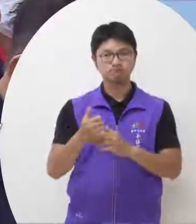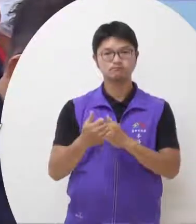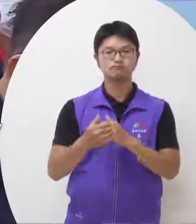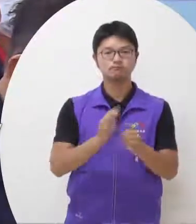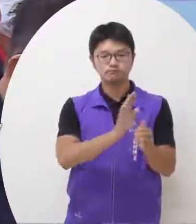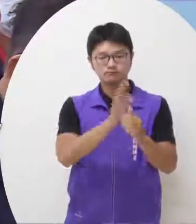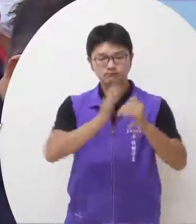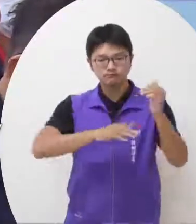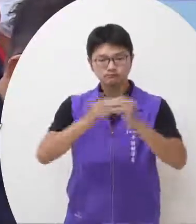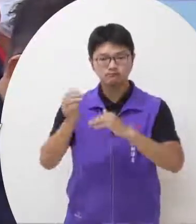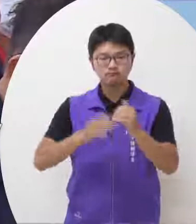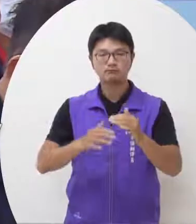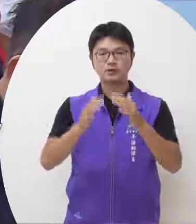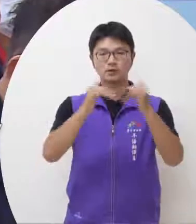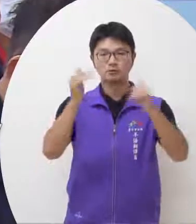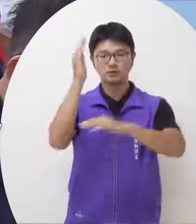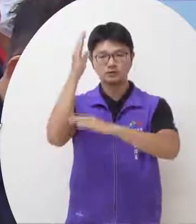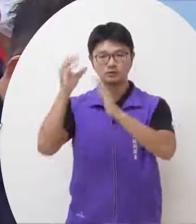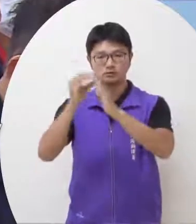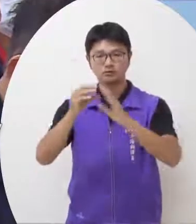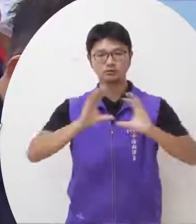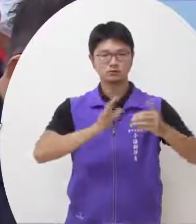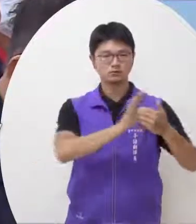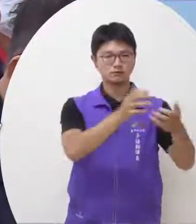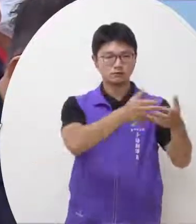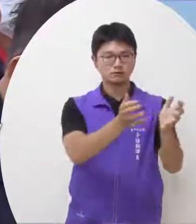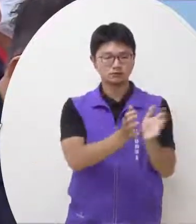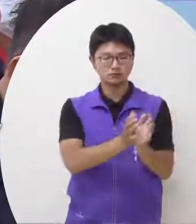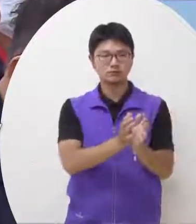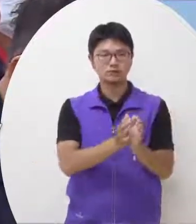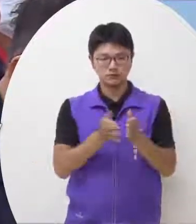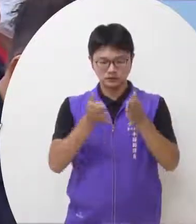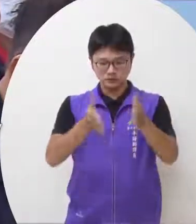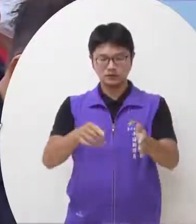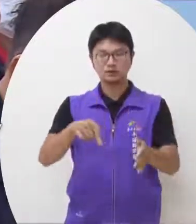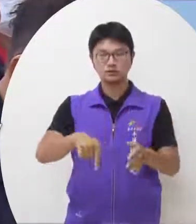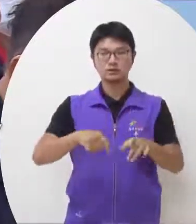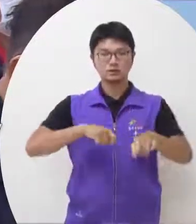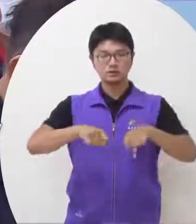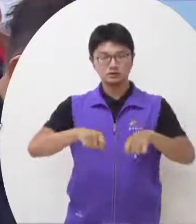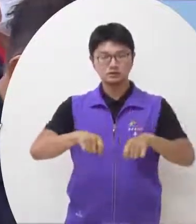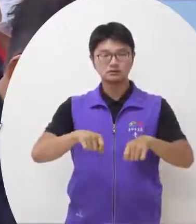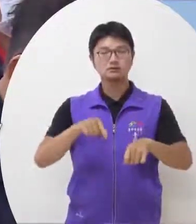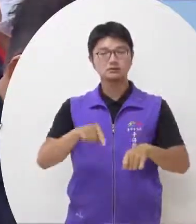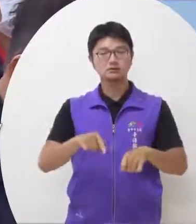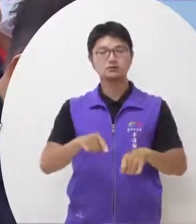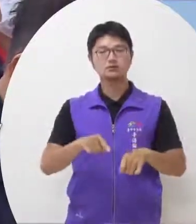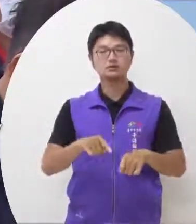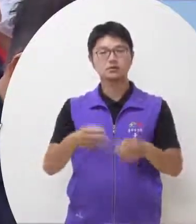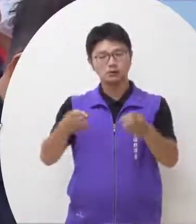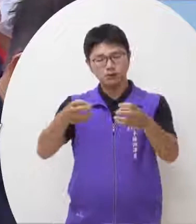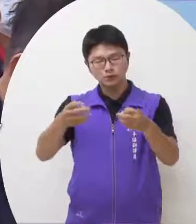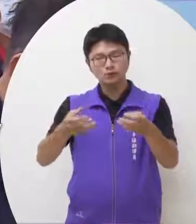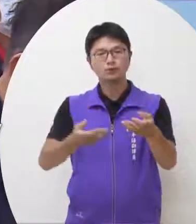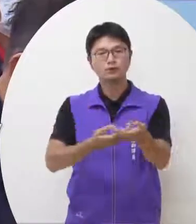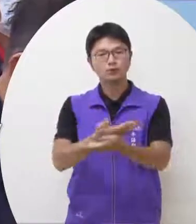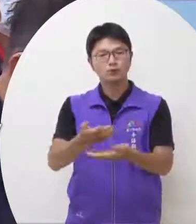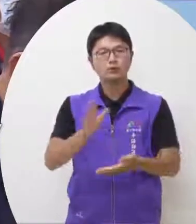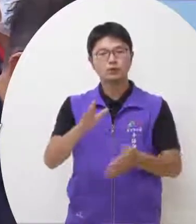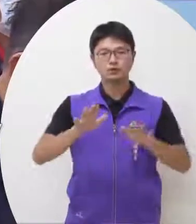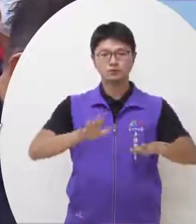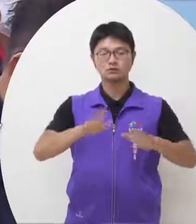之下，请民政局跟国防部就这个案子能够做一个接洽，那也在今年